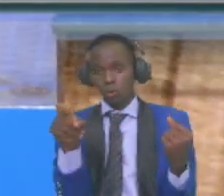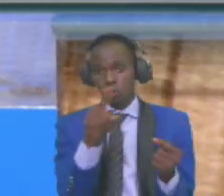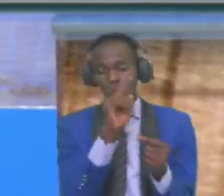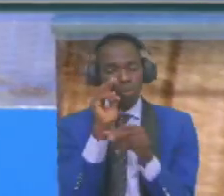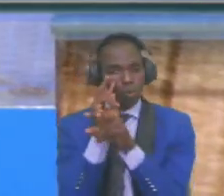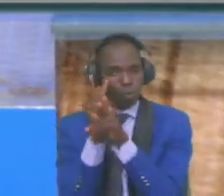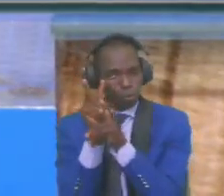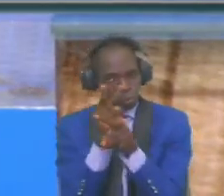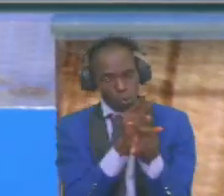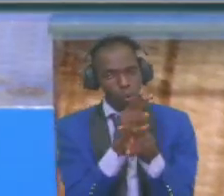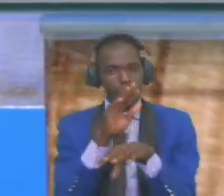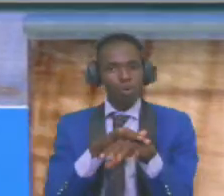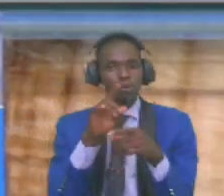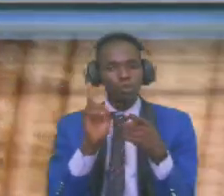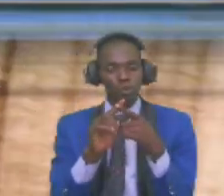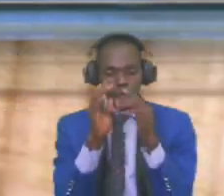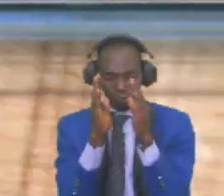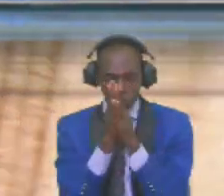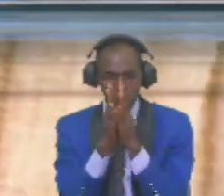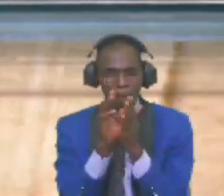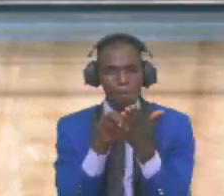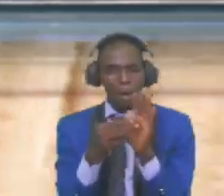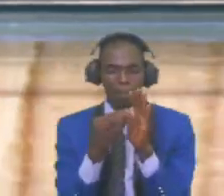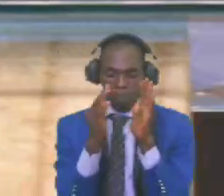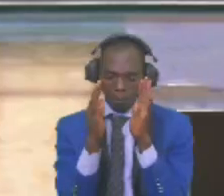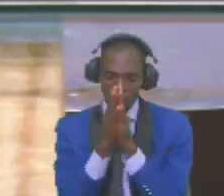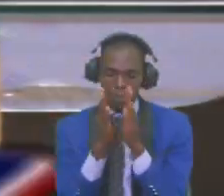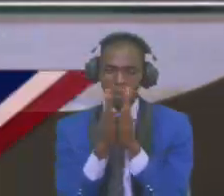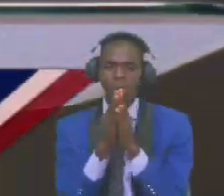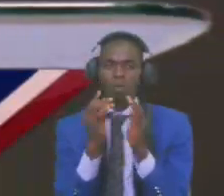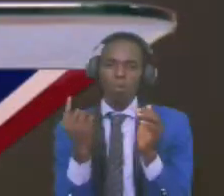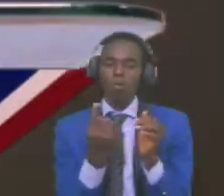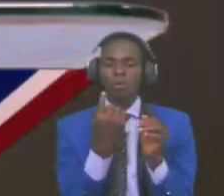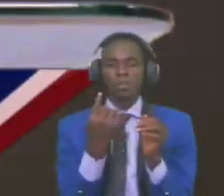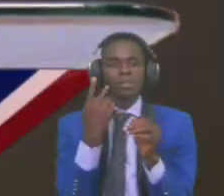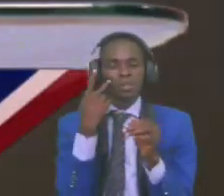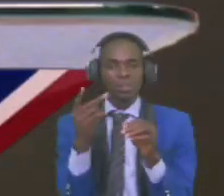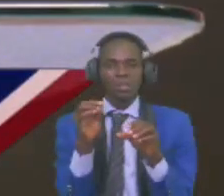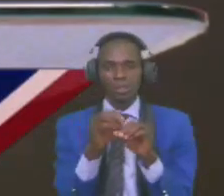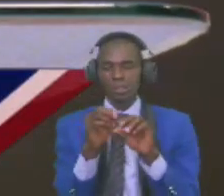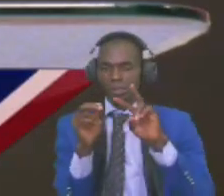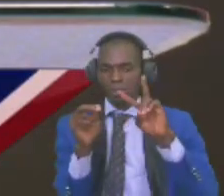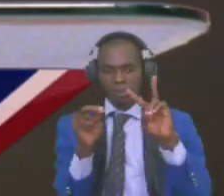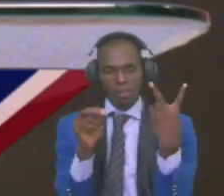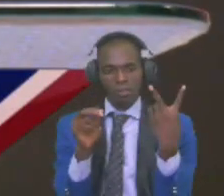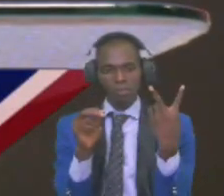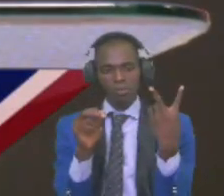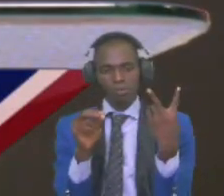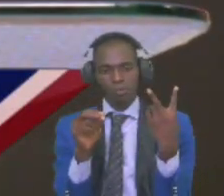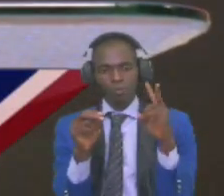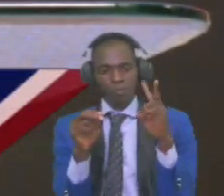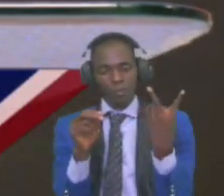vous battez à la prière donc on va à deuxième timothée